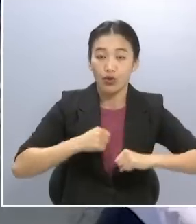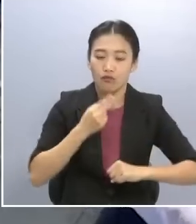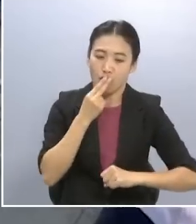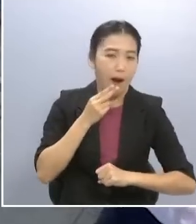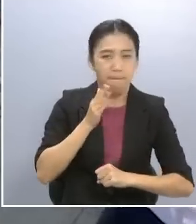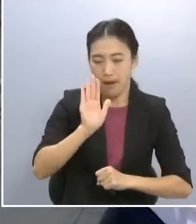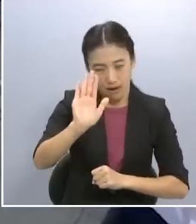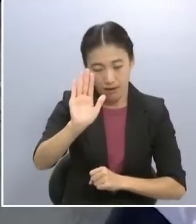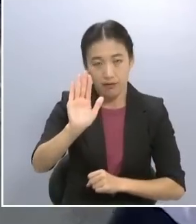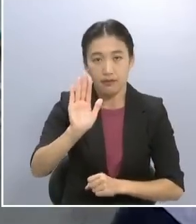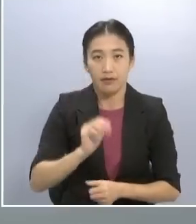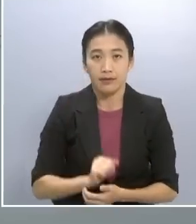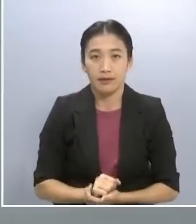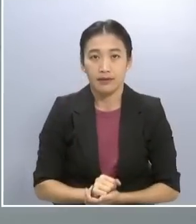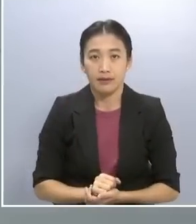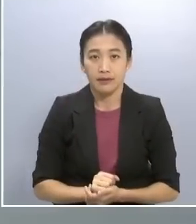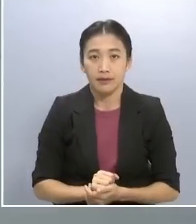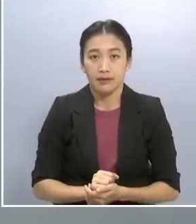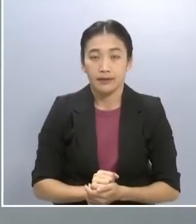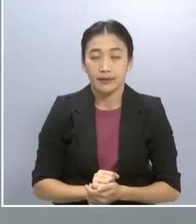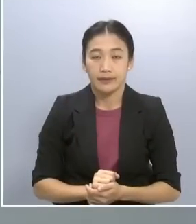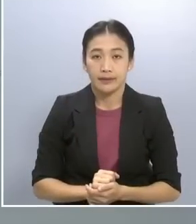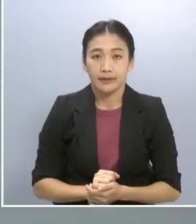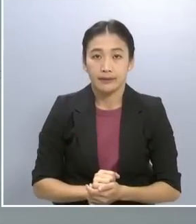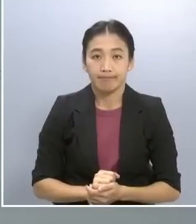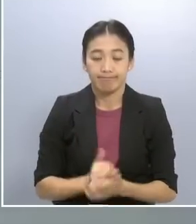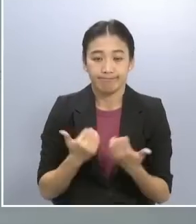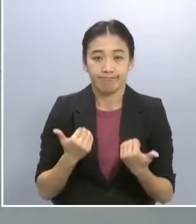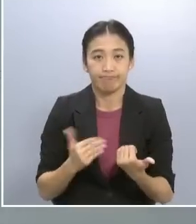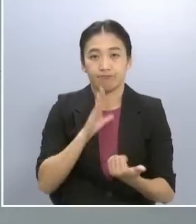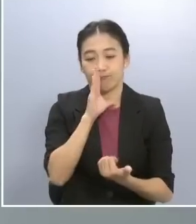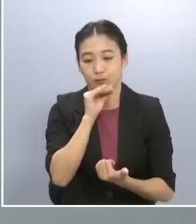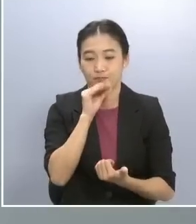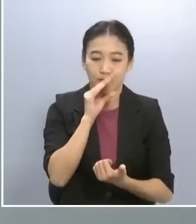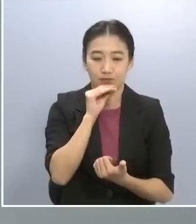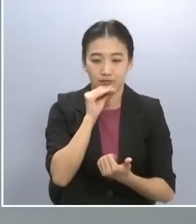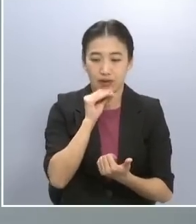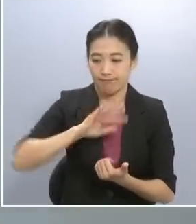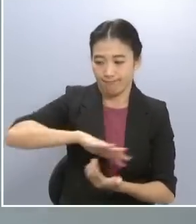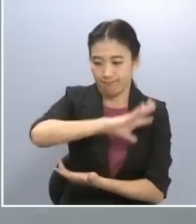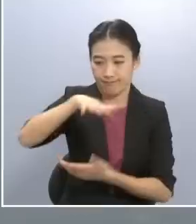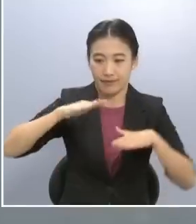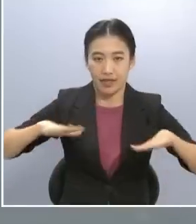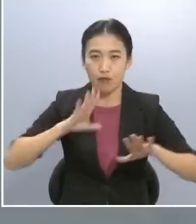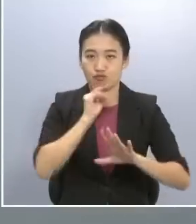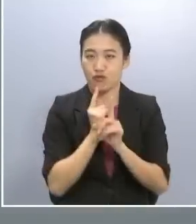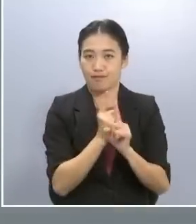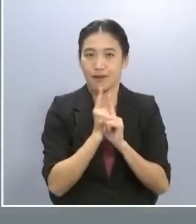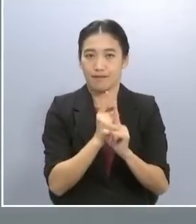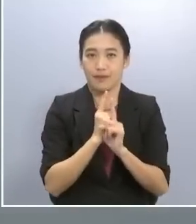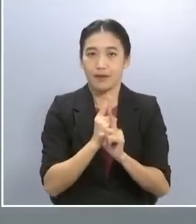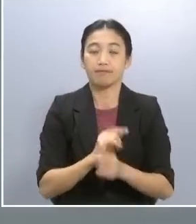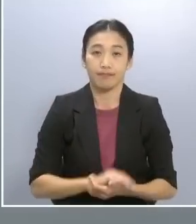สำหรับเยาวชน นี่นะครับคุณชูวิทย์นะครับก็พูดจริงทำจริงนะฮะเมื่อวานพูดบอก